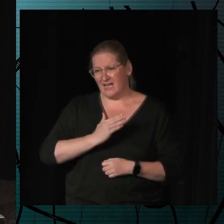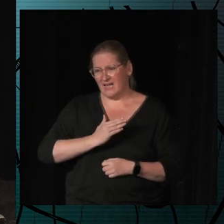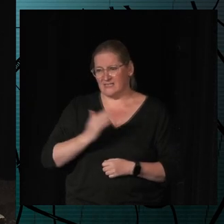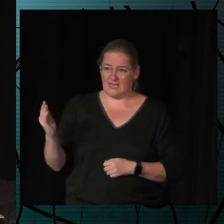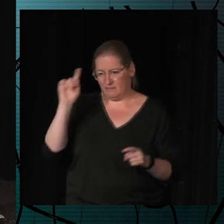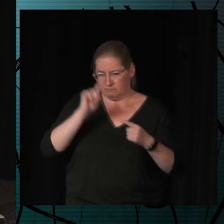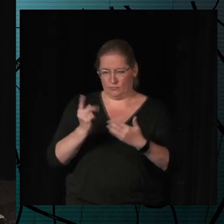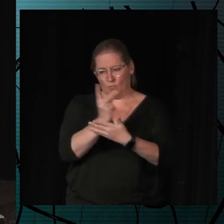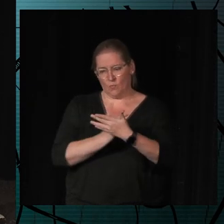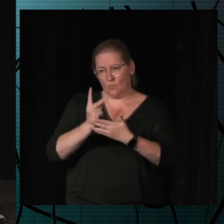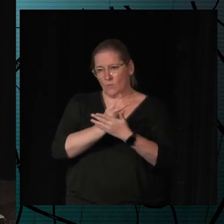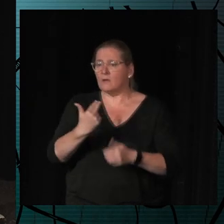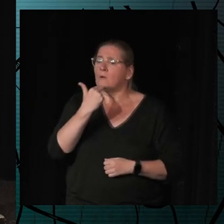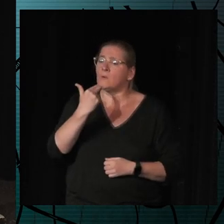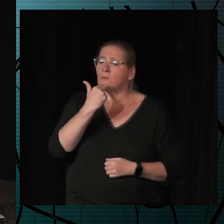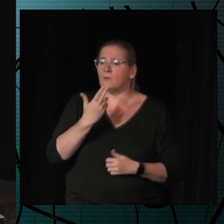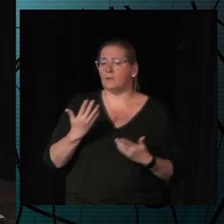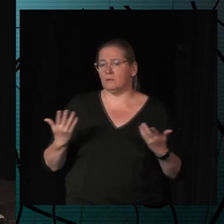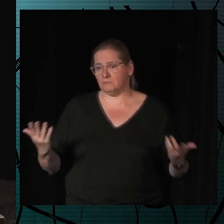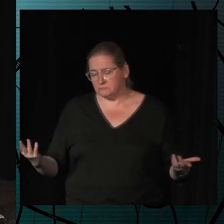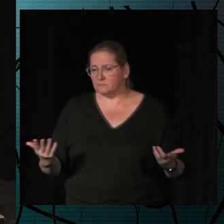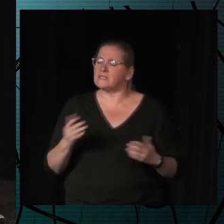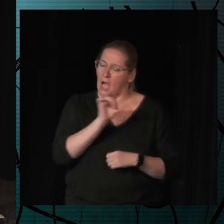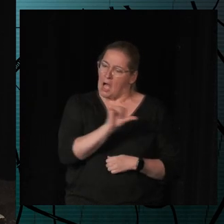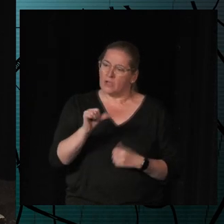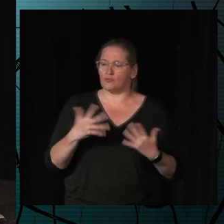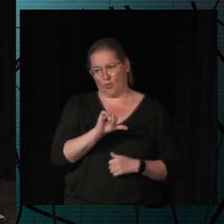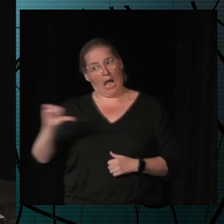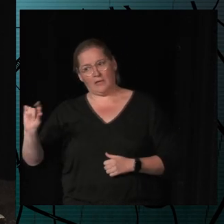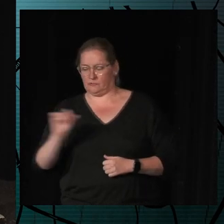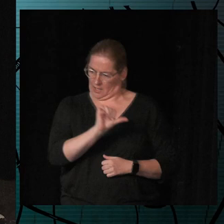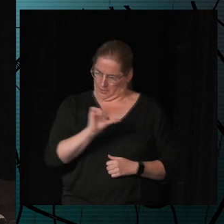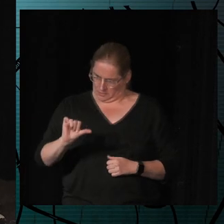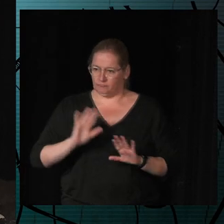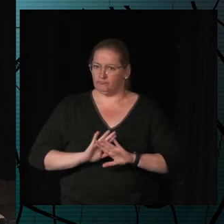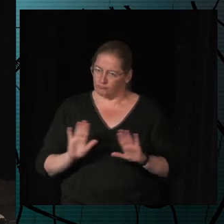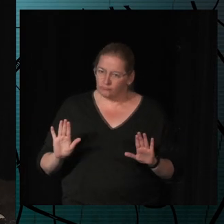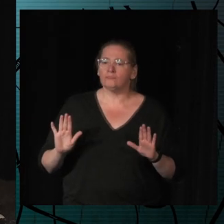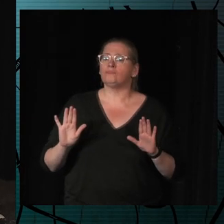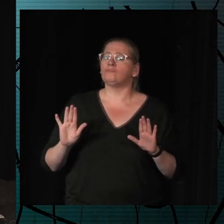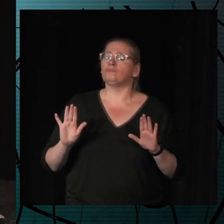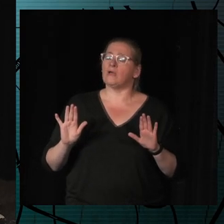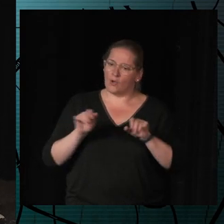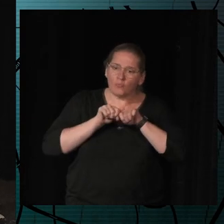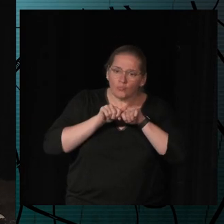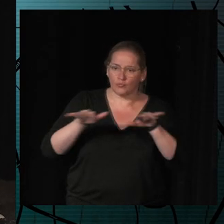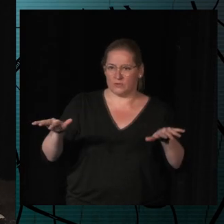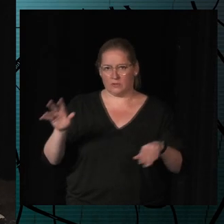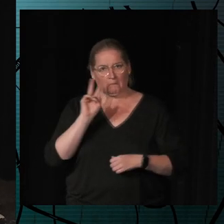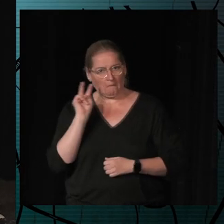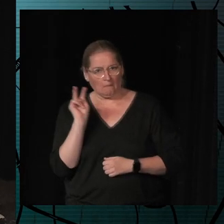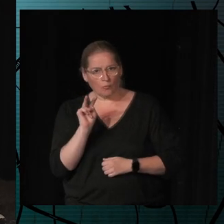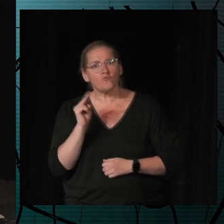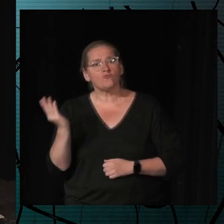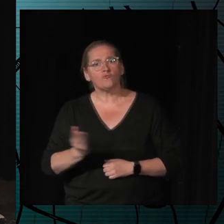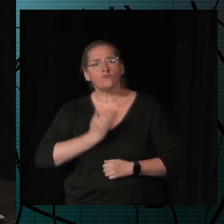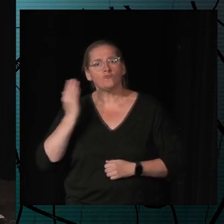poussés même si on peut plutôt le catégoriser comme double a il a été quand même très bien reçu et même plutôt perçu comme un blockbuster tellement il